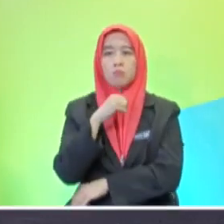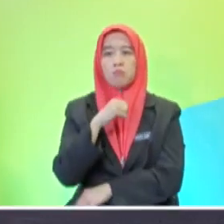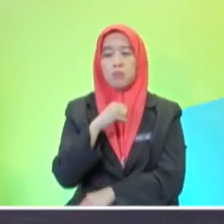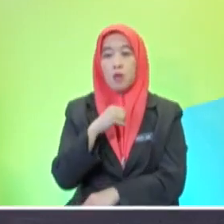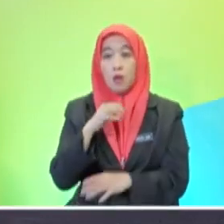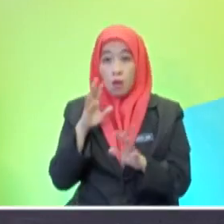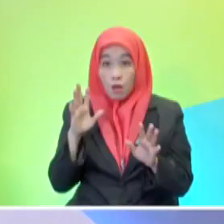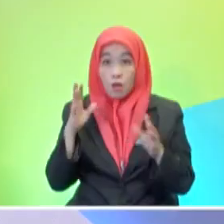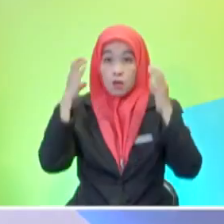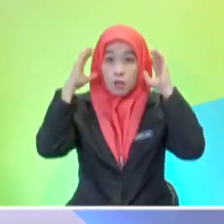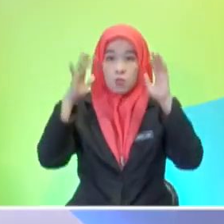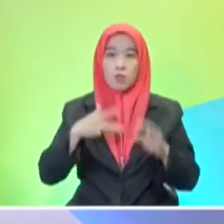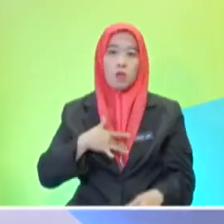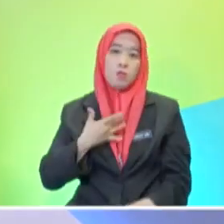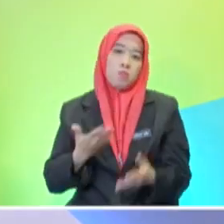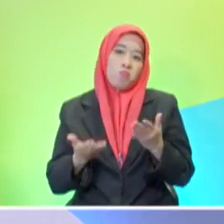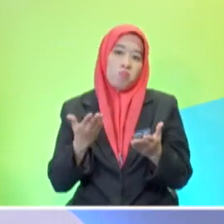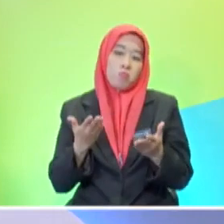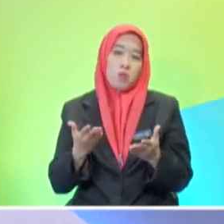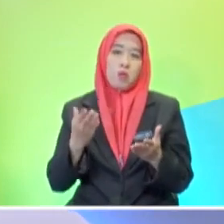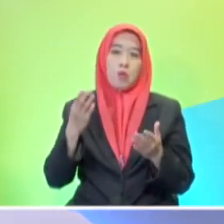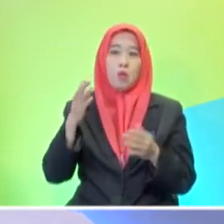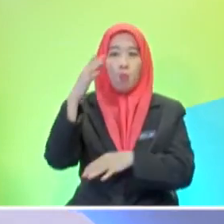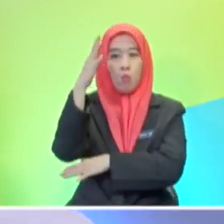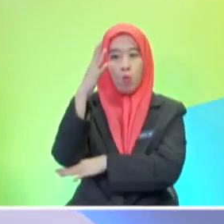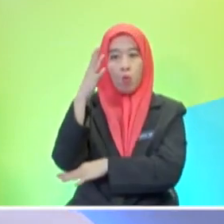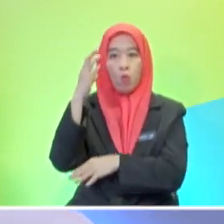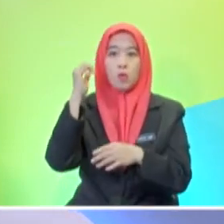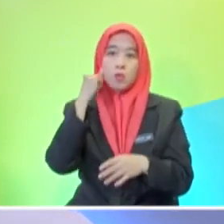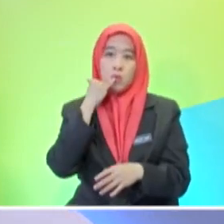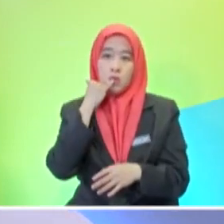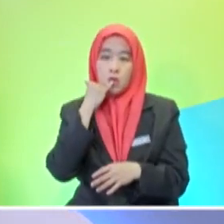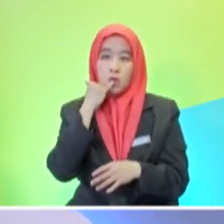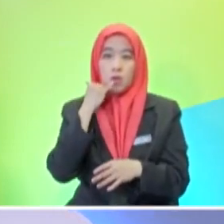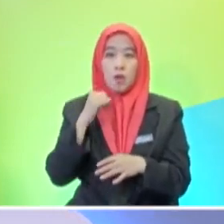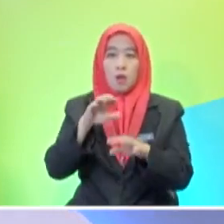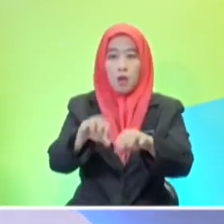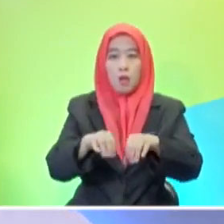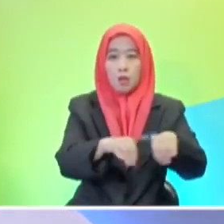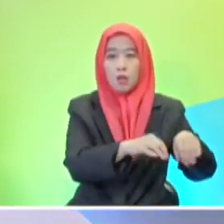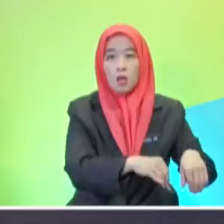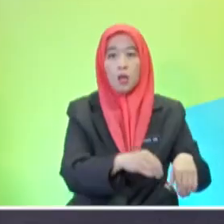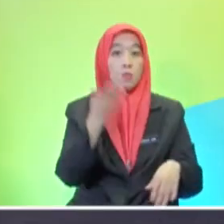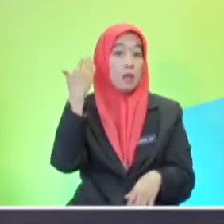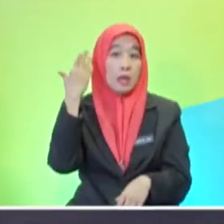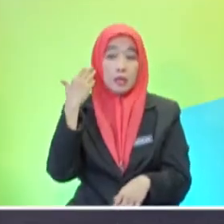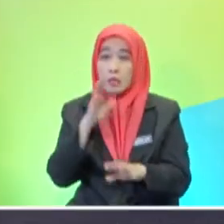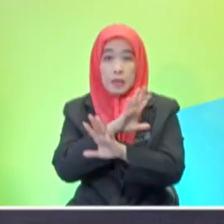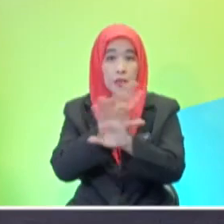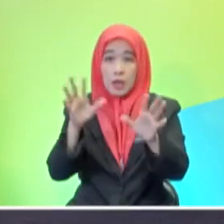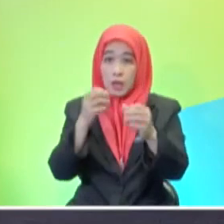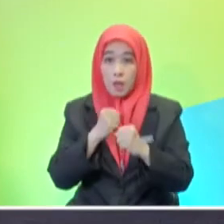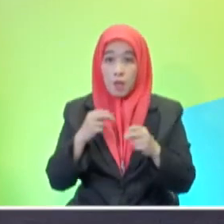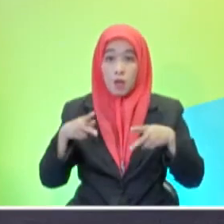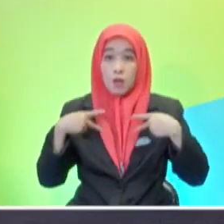Cikgu rasa mungkin pokok yang Syafika tanam ini tak mendapat keperluan asas yang secukupnya. Keperluan